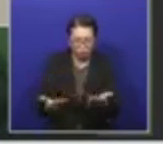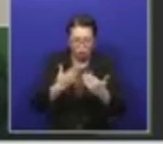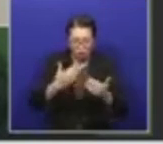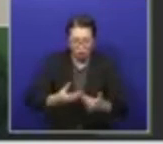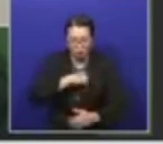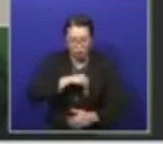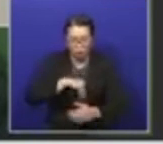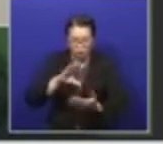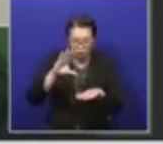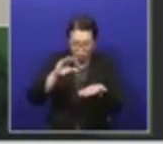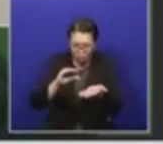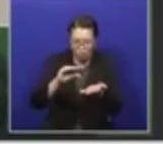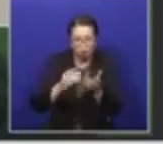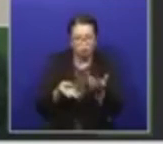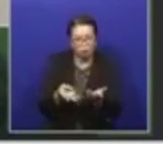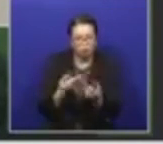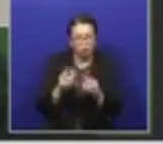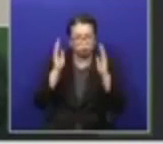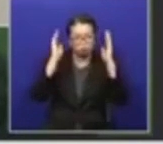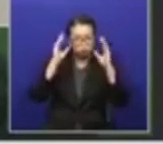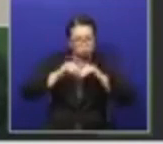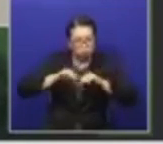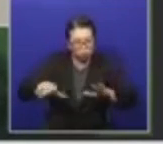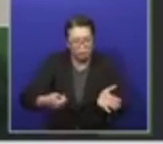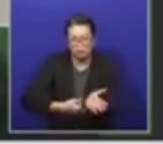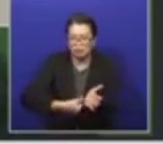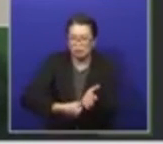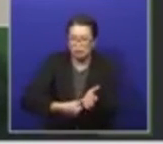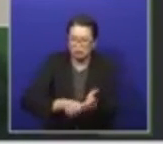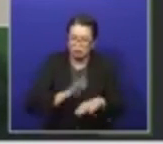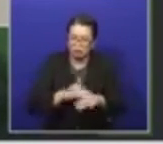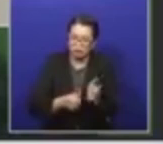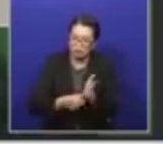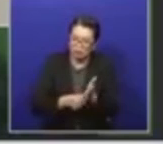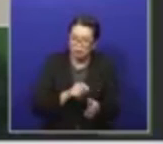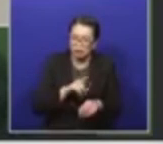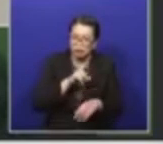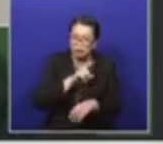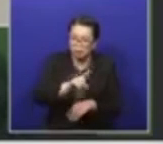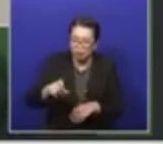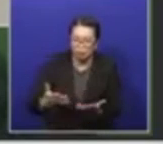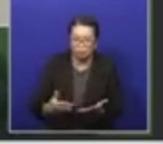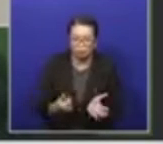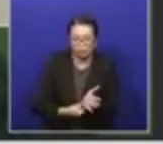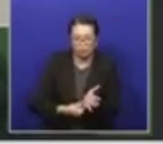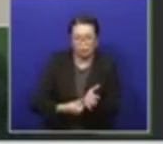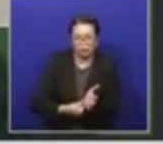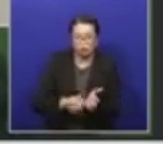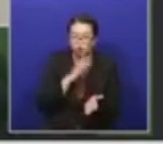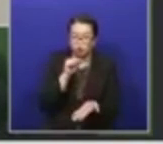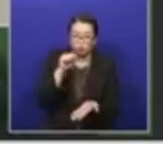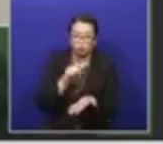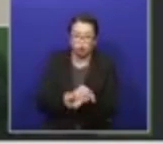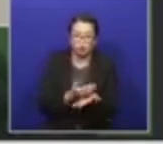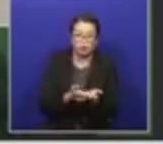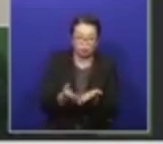าการประชาสัมพันธ์บ้างการทวงหนี้ที่จะศูนย์บ้างท่านไปดูครับหนี้ที่เกิดจากคันเขาจองซื้อแล้วเขา